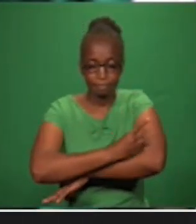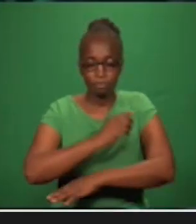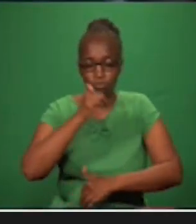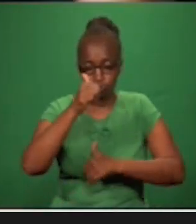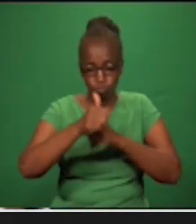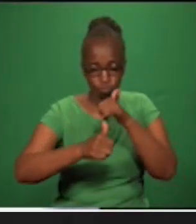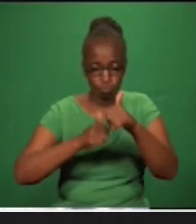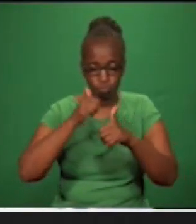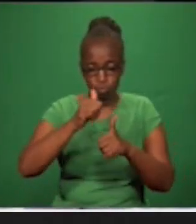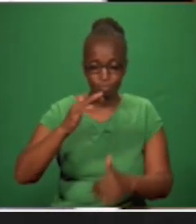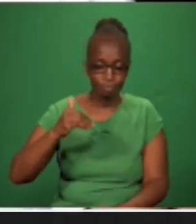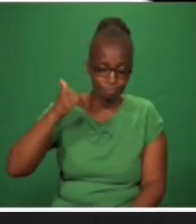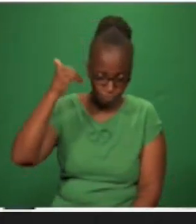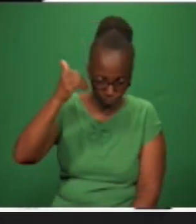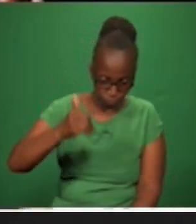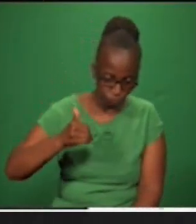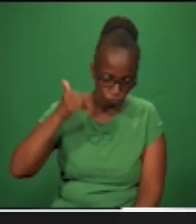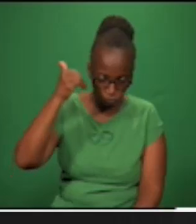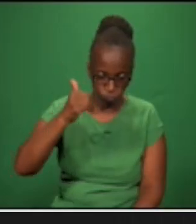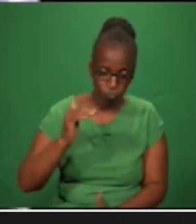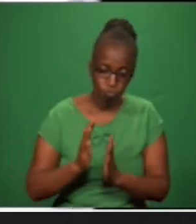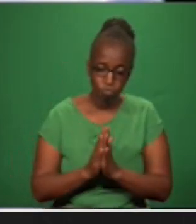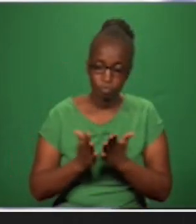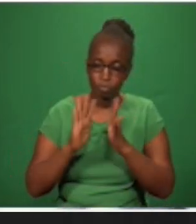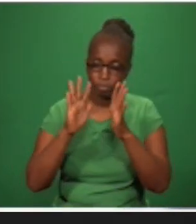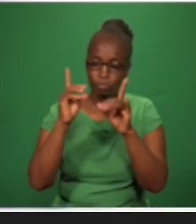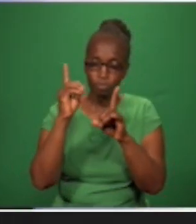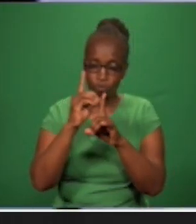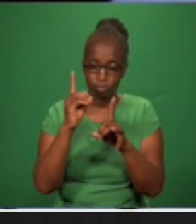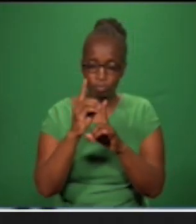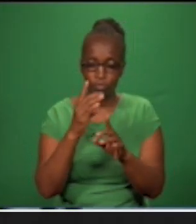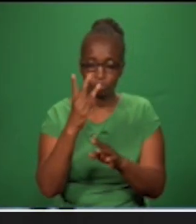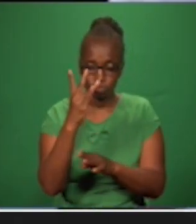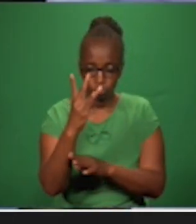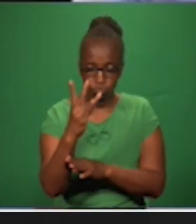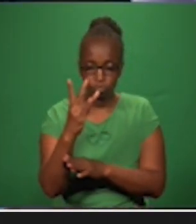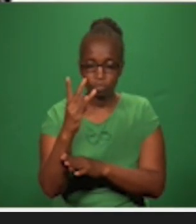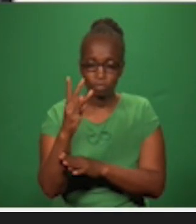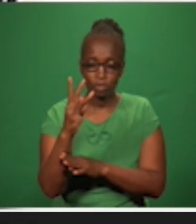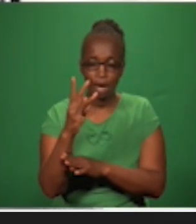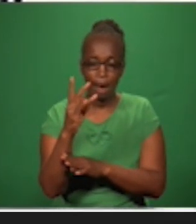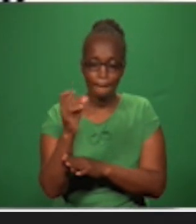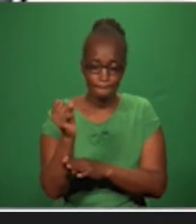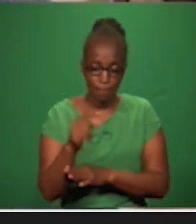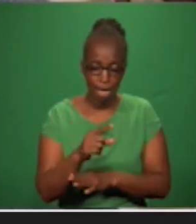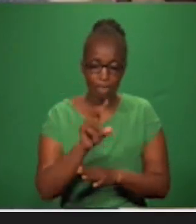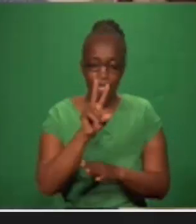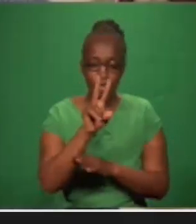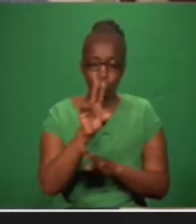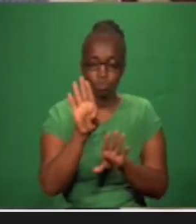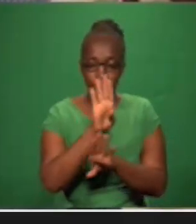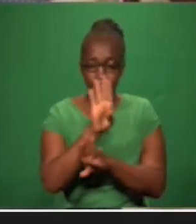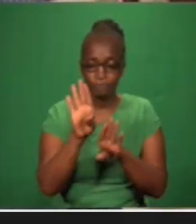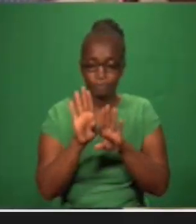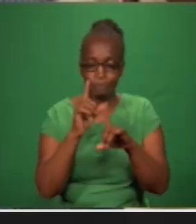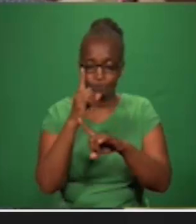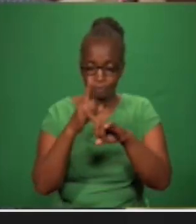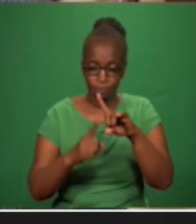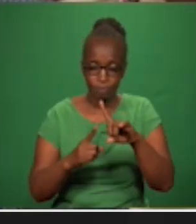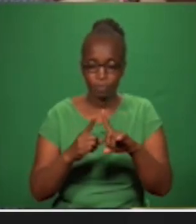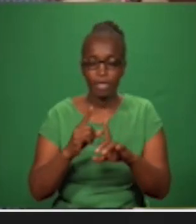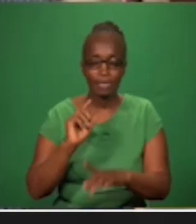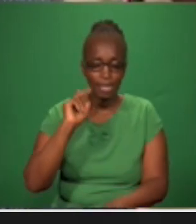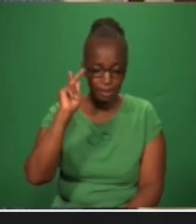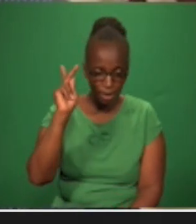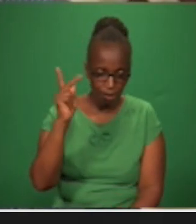duniani ambayo huadhimishwa tarehe 4 mwezi Februari kila mwaka, serikali